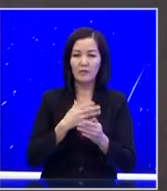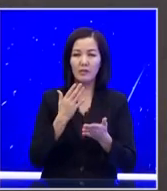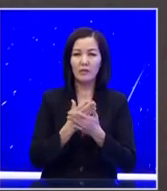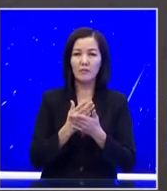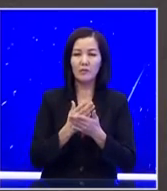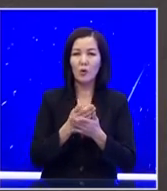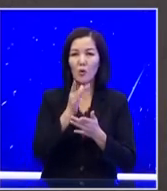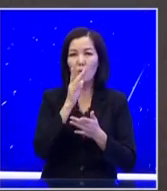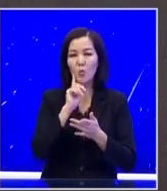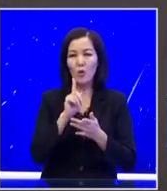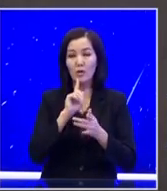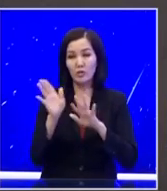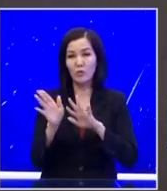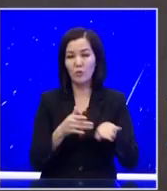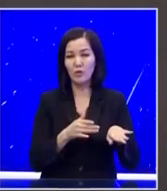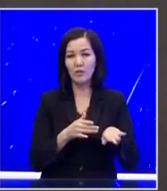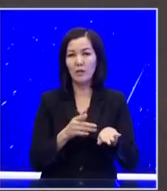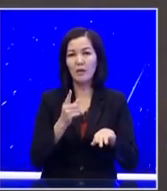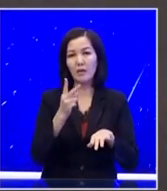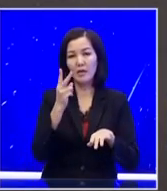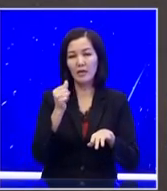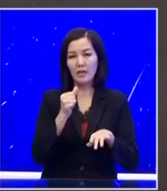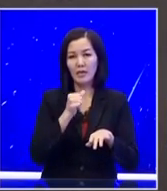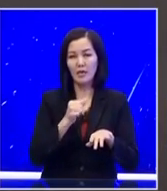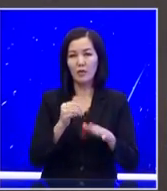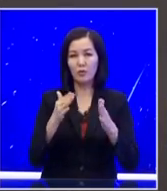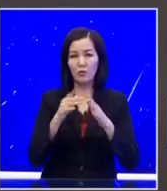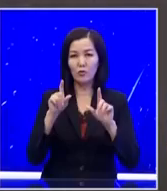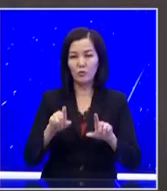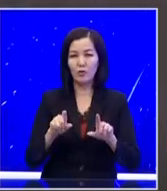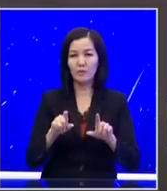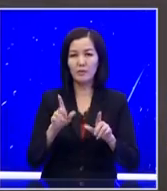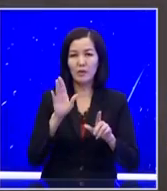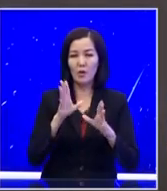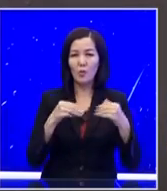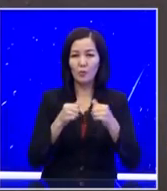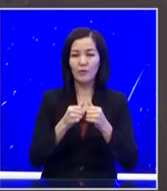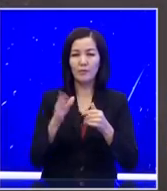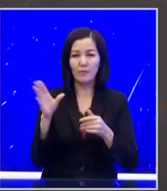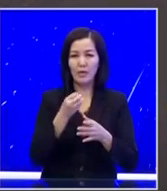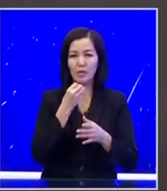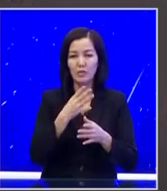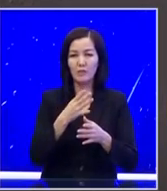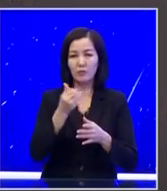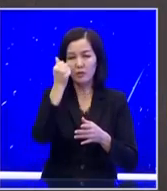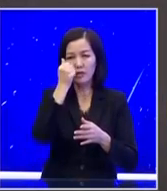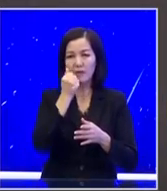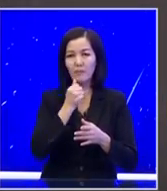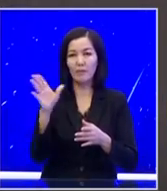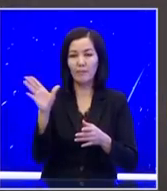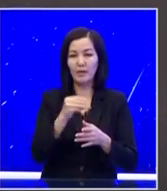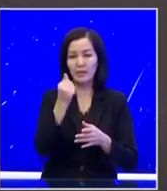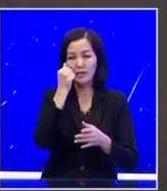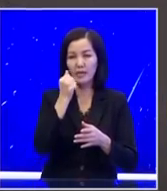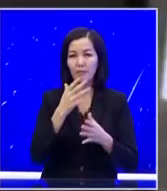кетеді ғой, оғанда шыдаймыз. Бір ай ма, екі ай болып отырса да үйде отыра береміз бала шағамыз деп. Бәрі жақсылық болсын, деніміз сау болсын, бәріміздің бала